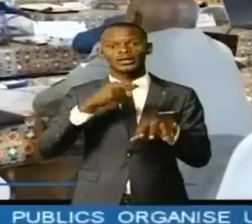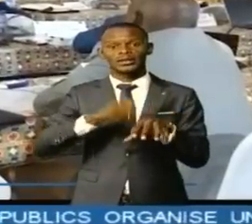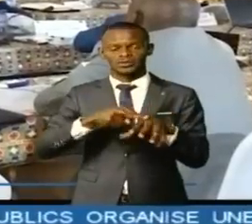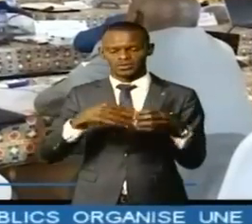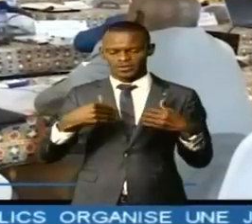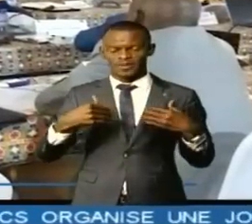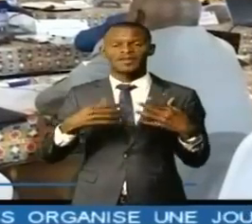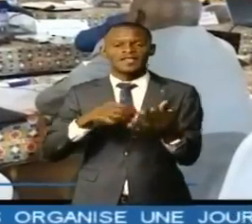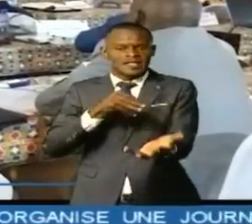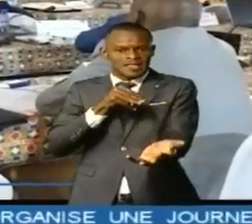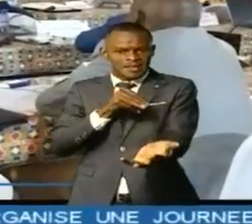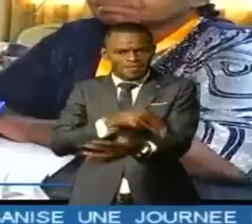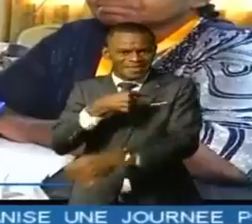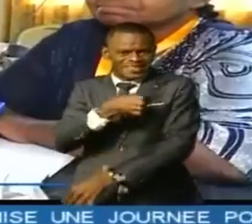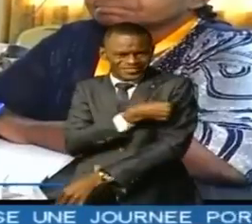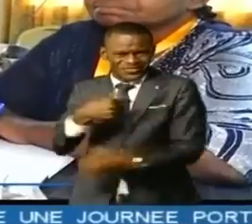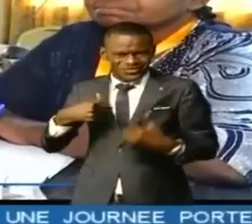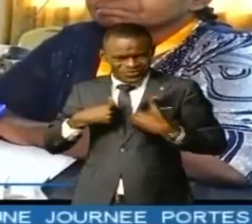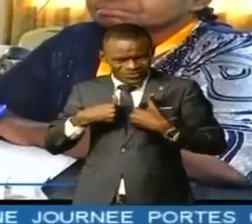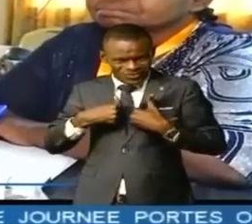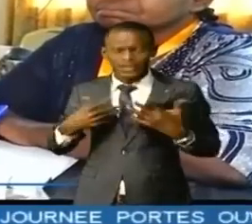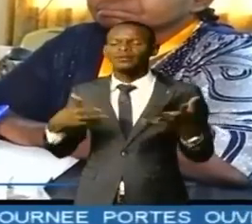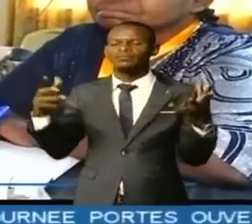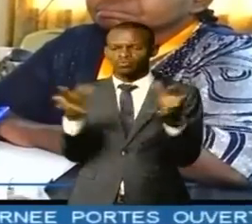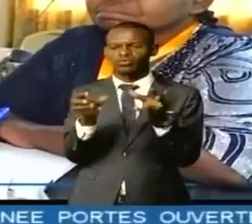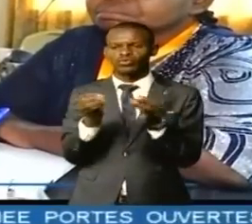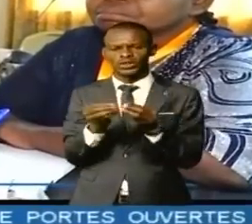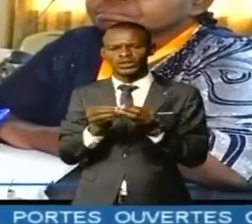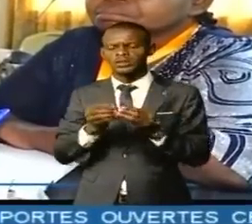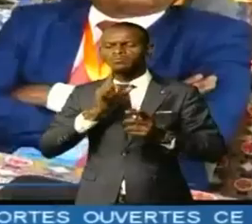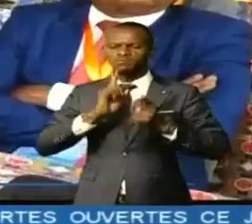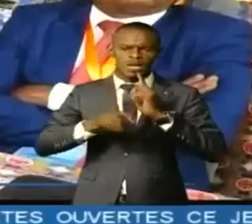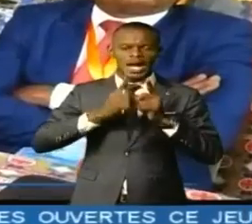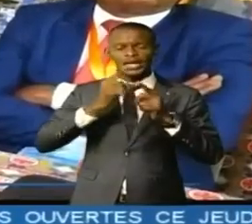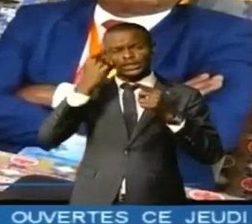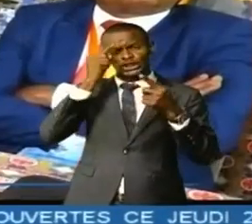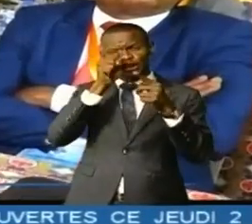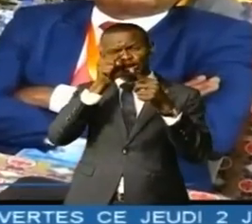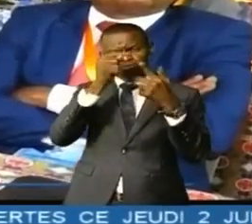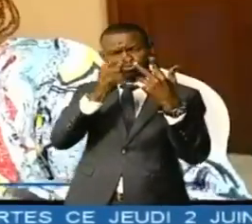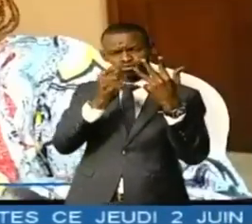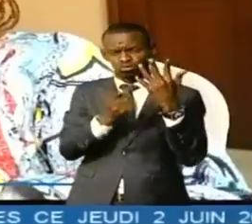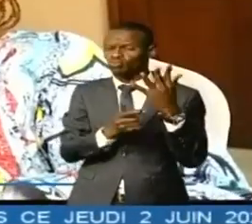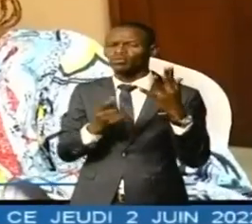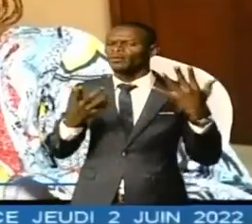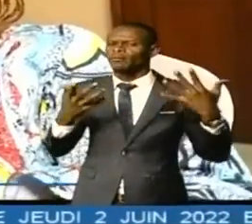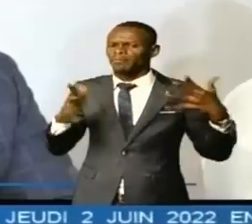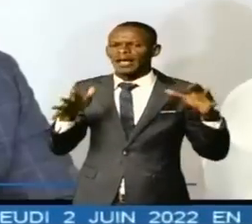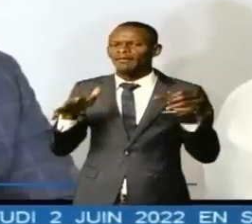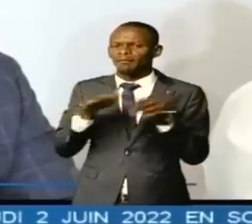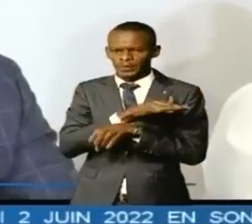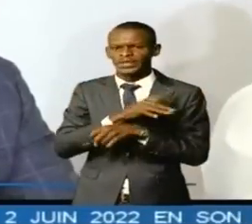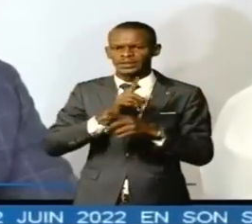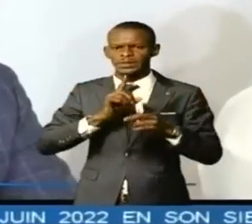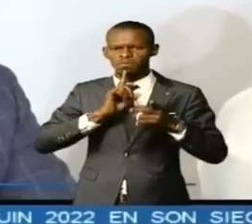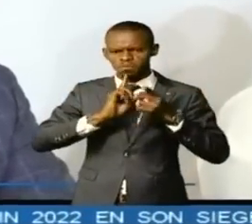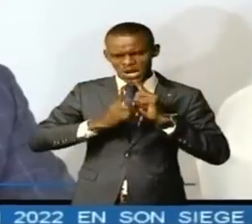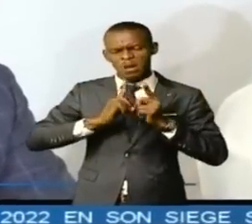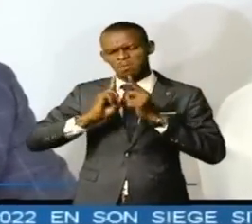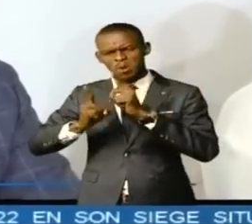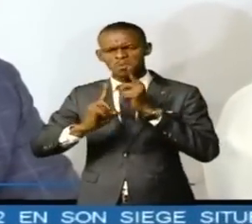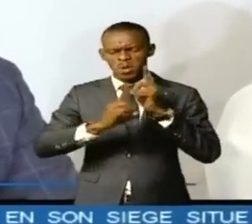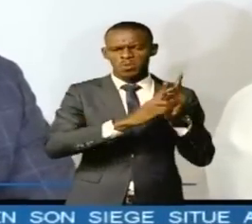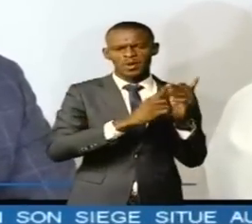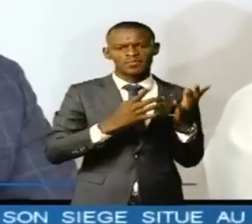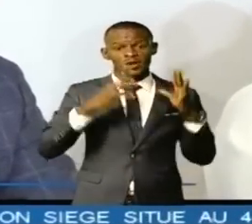avec grande satisfaction. Ils ont largement atteint les objectifs qui se sont assignés. Le président national de l'Ordre national des médecins